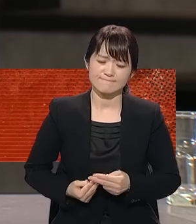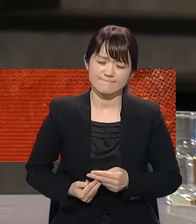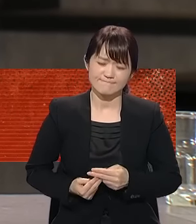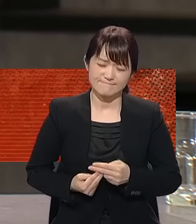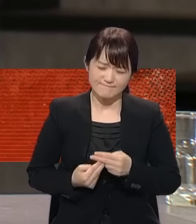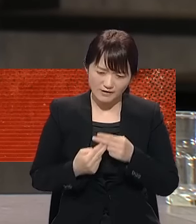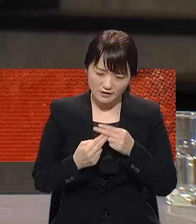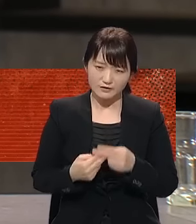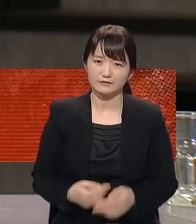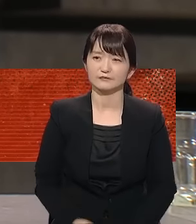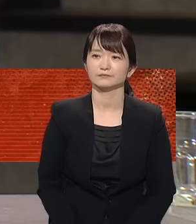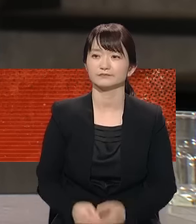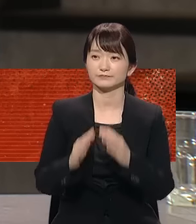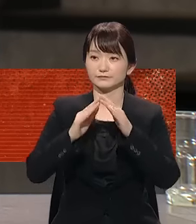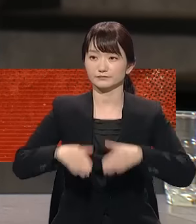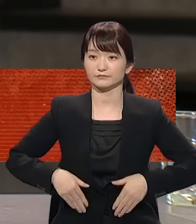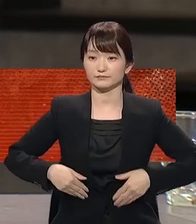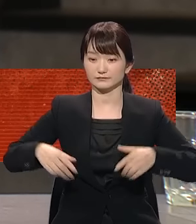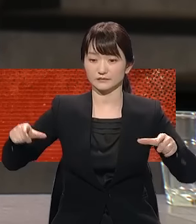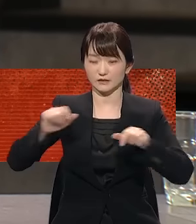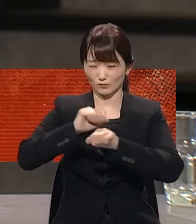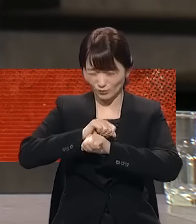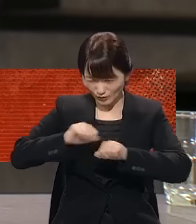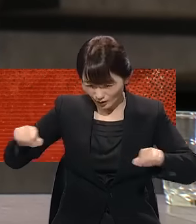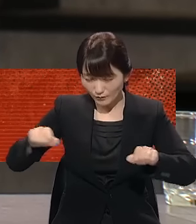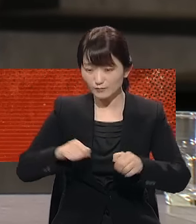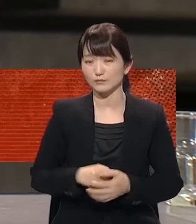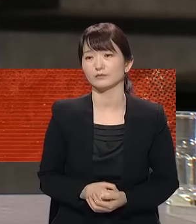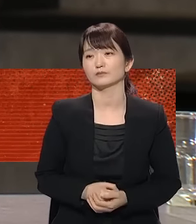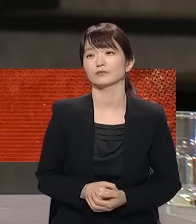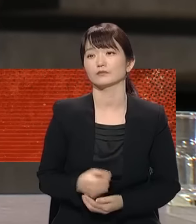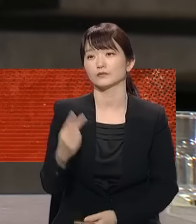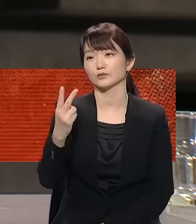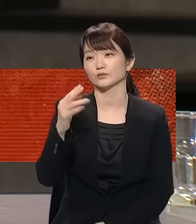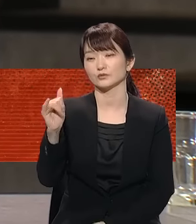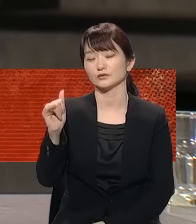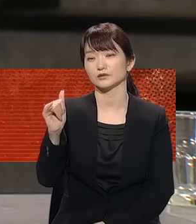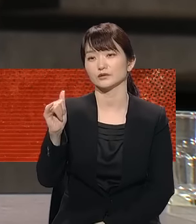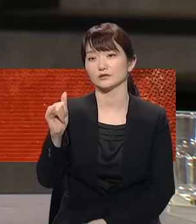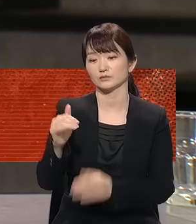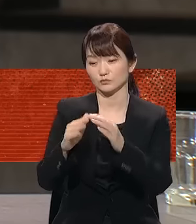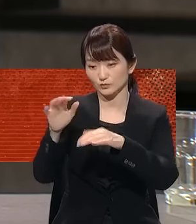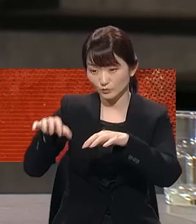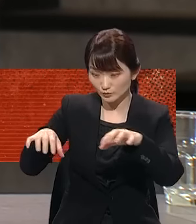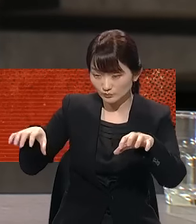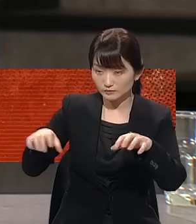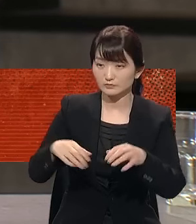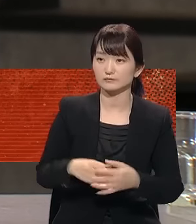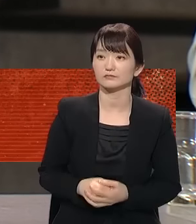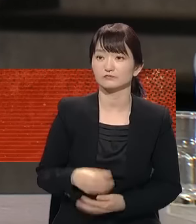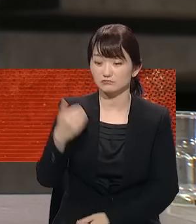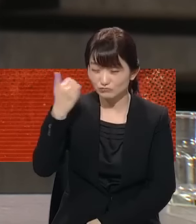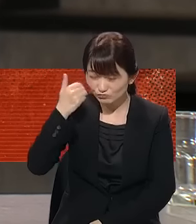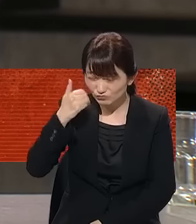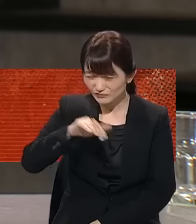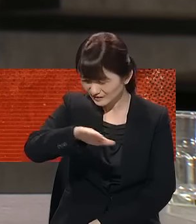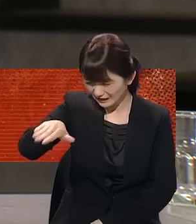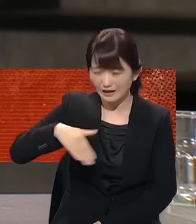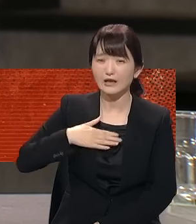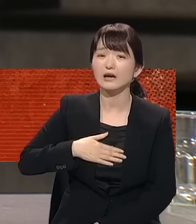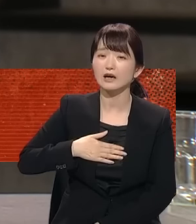있는데요 뭐 전라남도가 넓어도 어 적어도이 두 남녀가 있는 그 동네에서는 뭐 누군지 다 알지